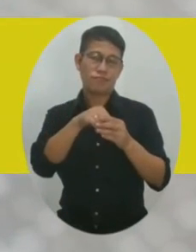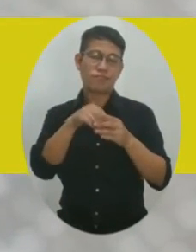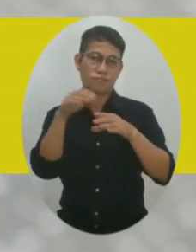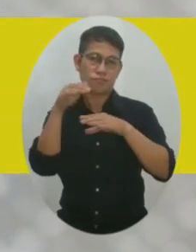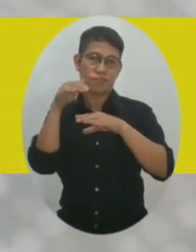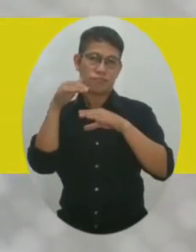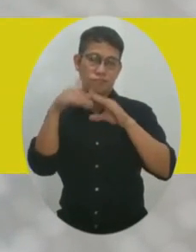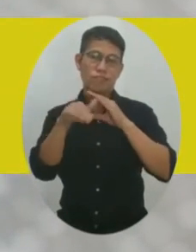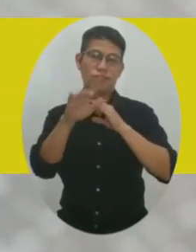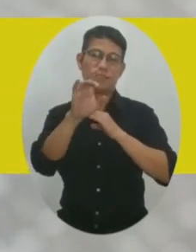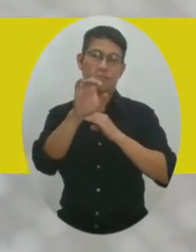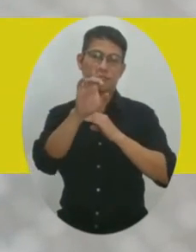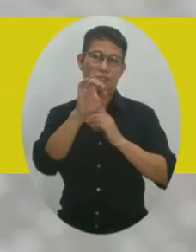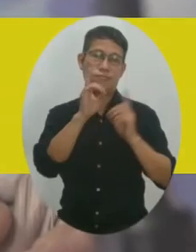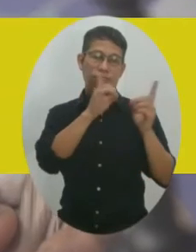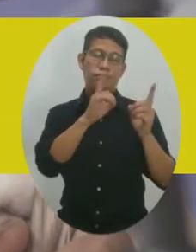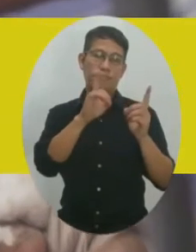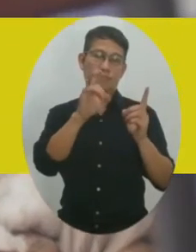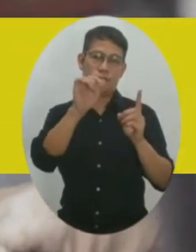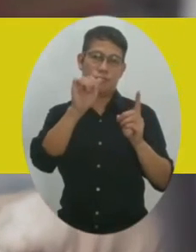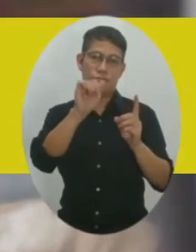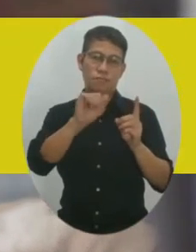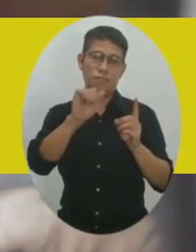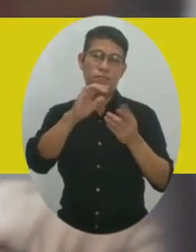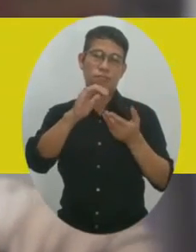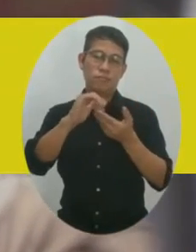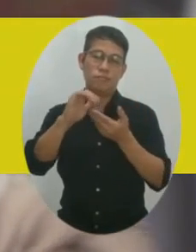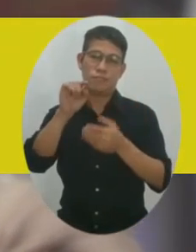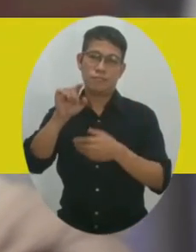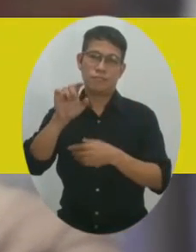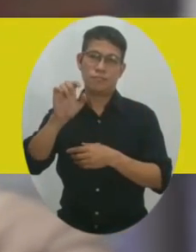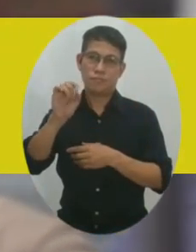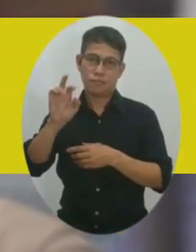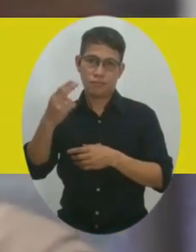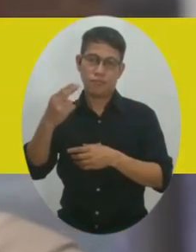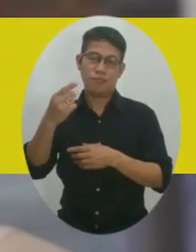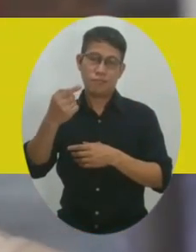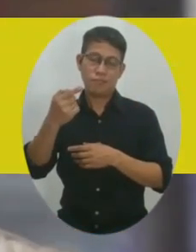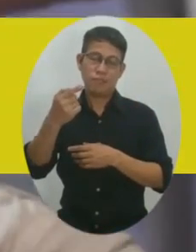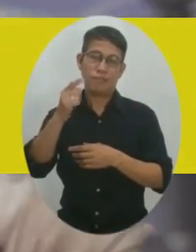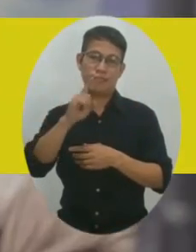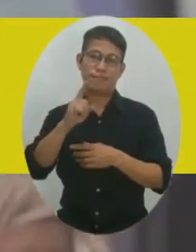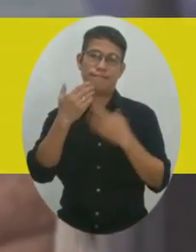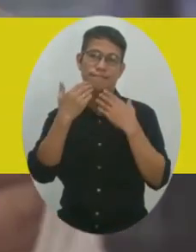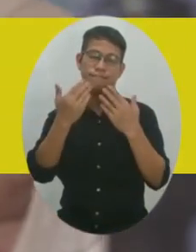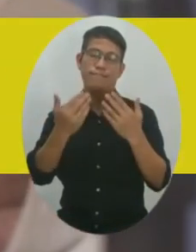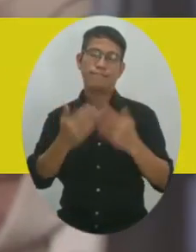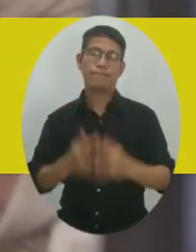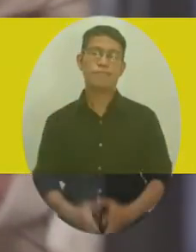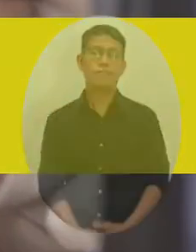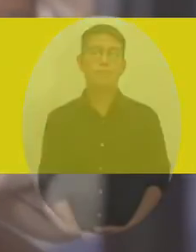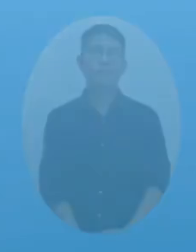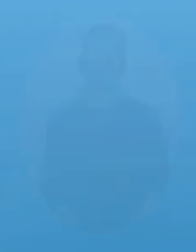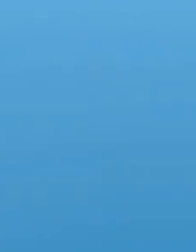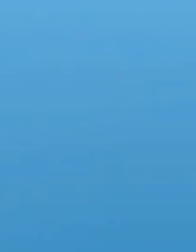halaga at ipadala sa donate@kapwako.org. Maraming salamat in advance.